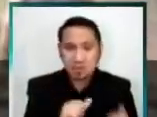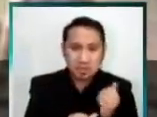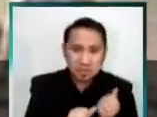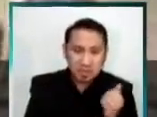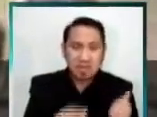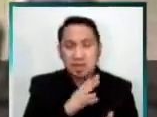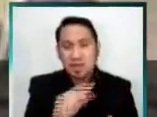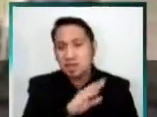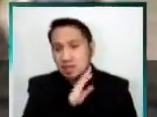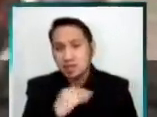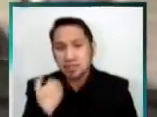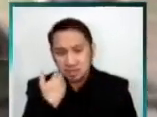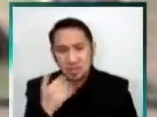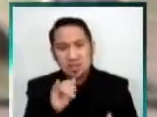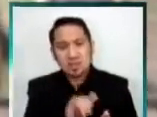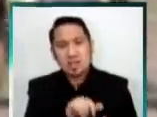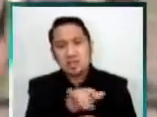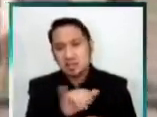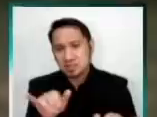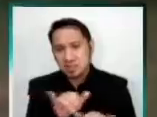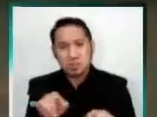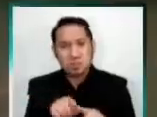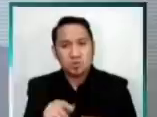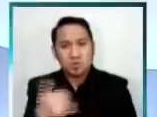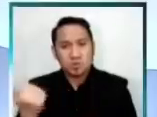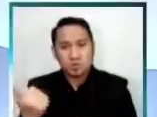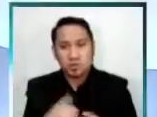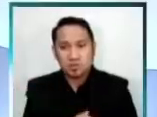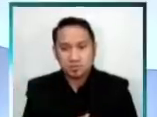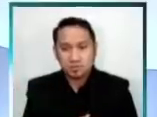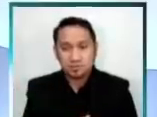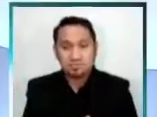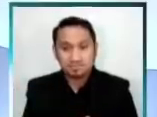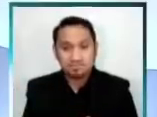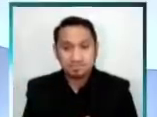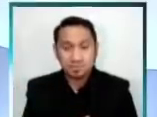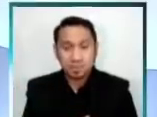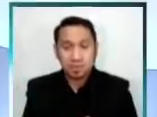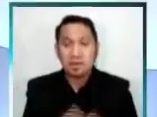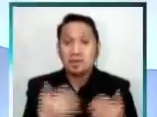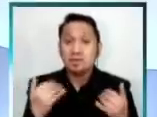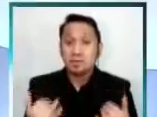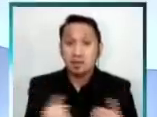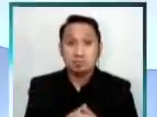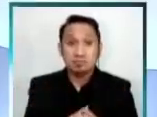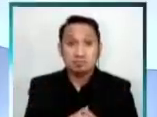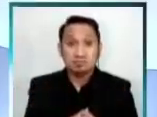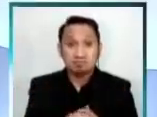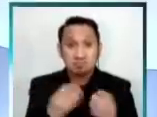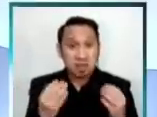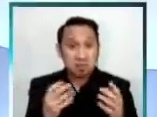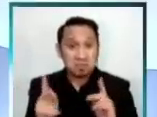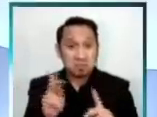sintomas ng mga karaniwang sakit na tumatama sa mga bata. Ilang deboto ang nagpunta pa rin sa Quiapo Church